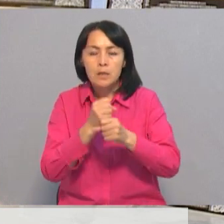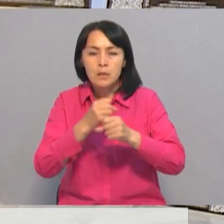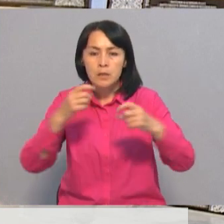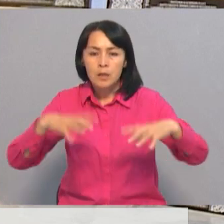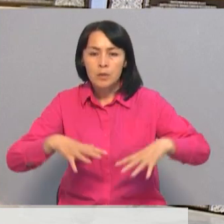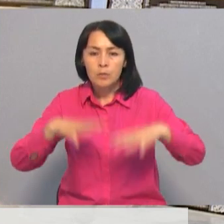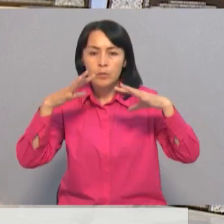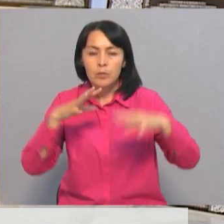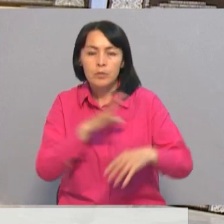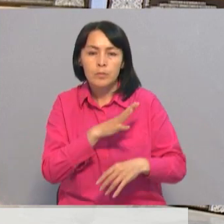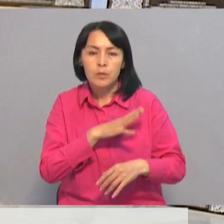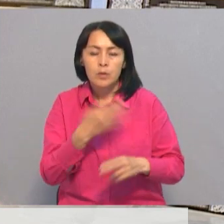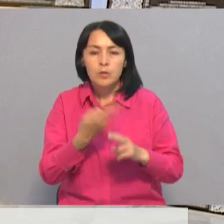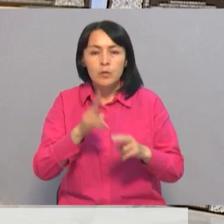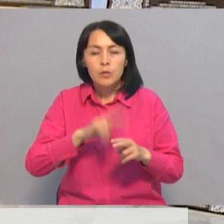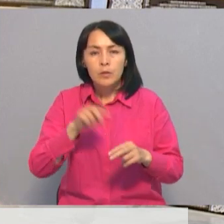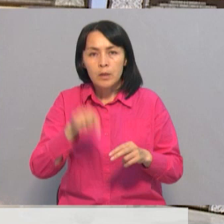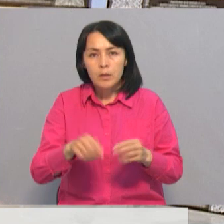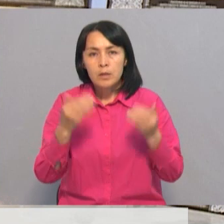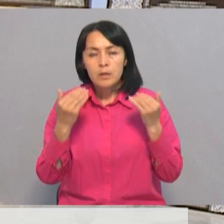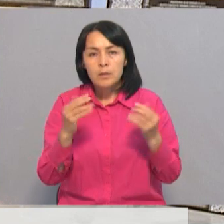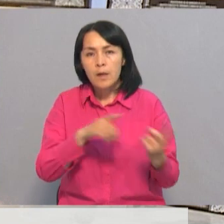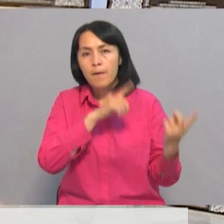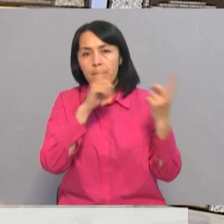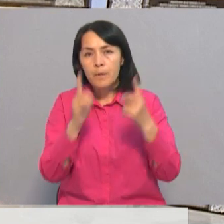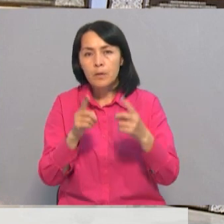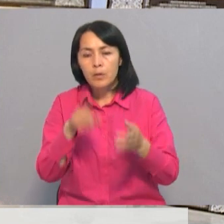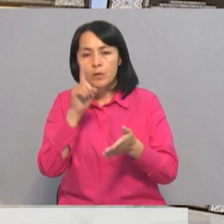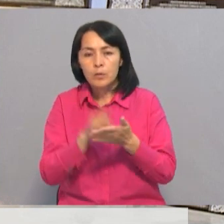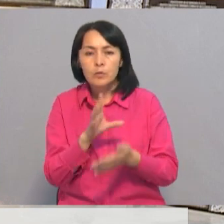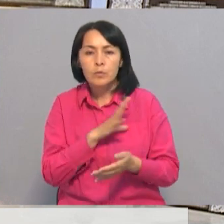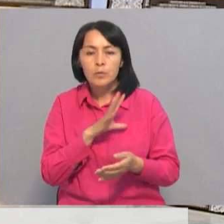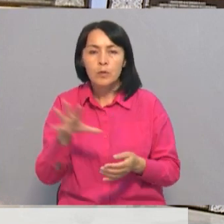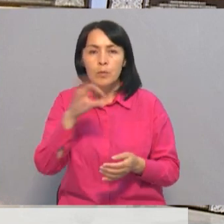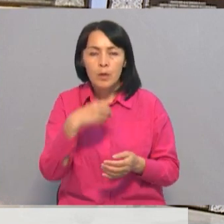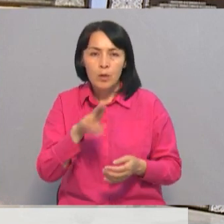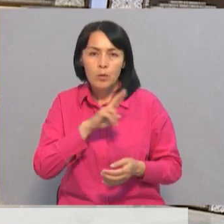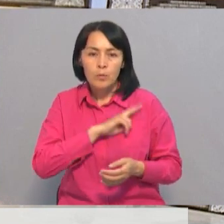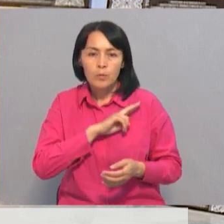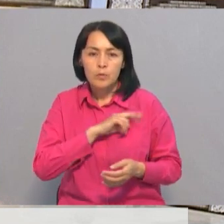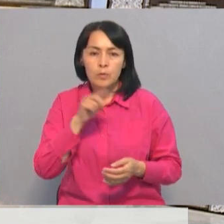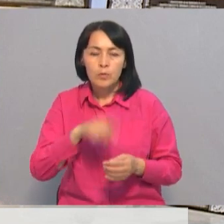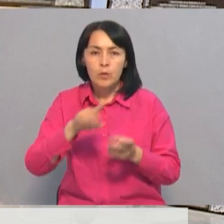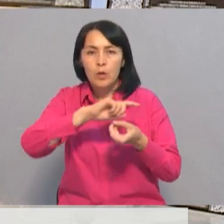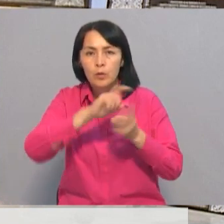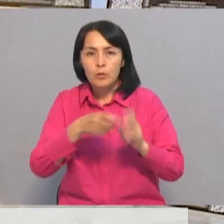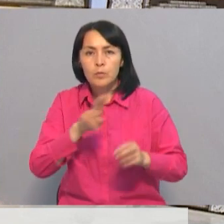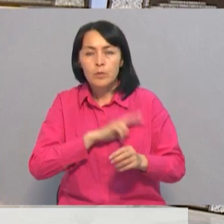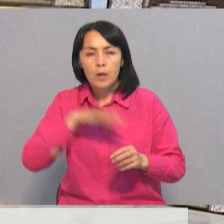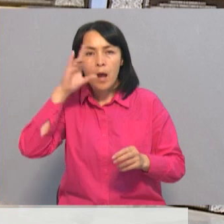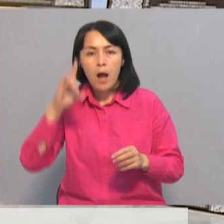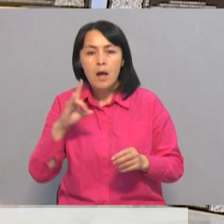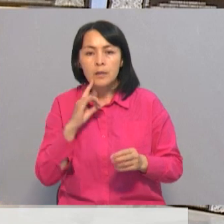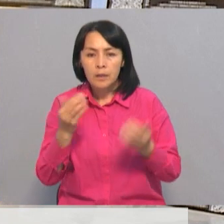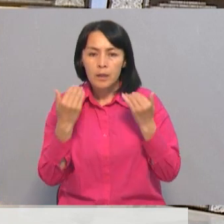көтеріліс еді. Сондықтан амал жоқтан соған баруға мәжбүр болды. Бәрібір өлетін болсақ күресіп өлейік дейтін